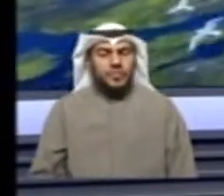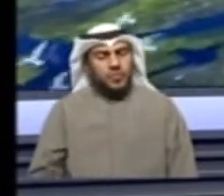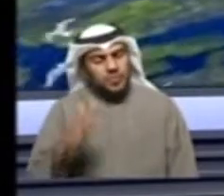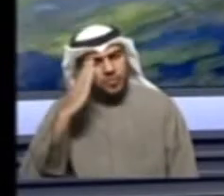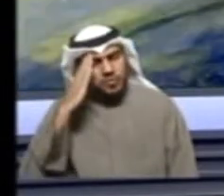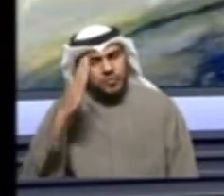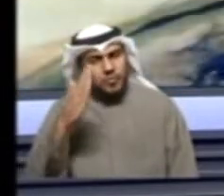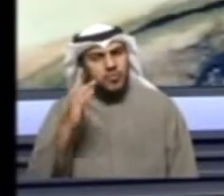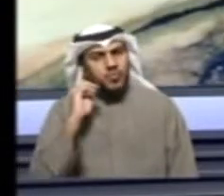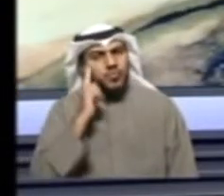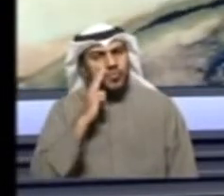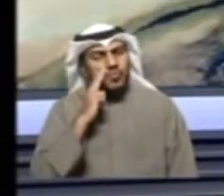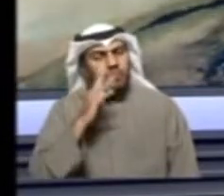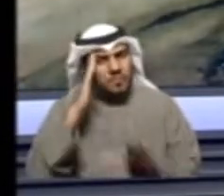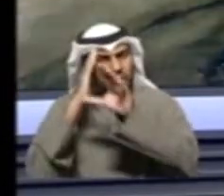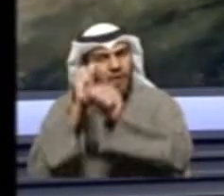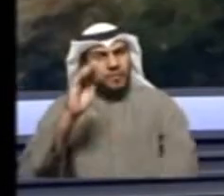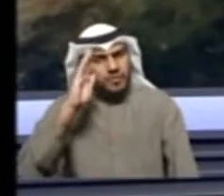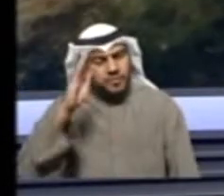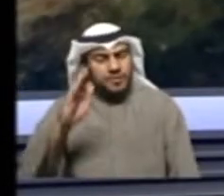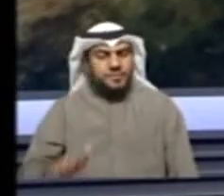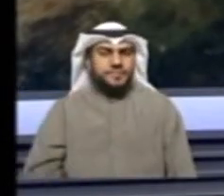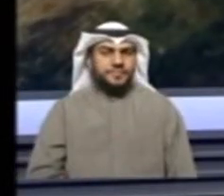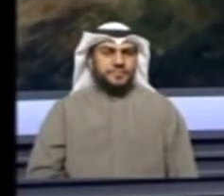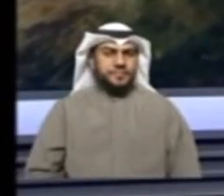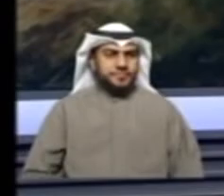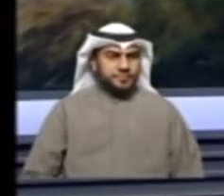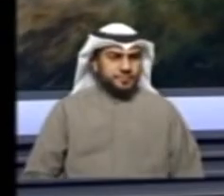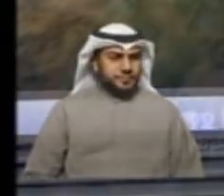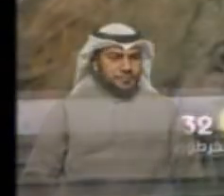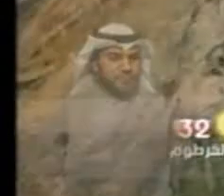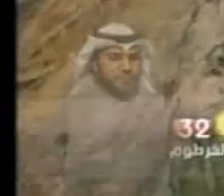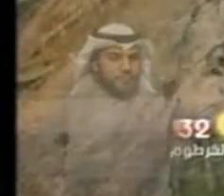المشاهدين أشكر لكم حسن المتابعة، ولا نأخذكم في جولة مع درجات الحرارة في بعض العواصم العربية والعالمية.